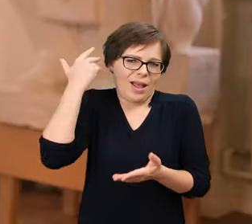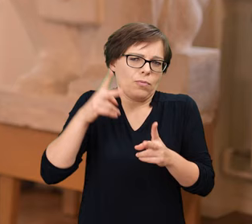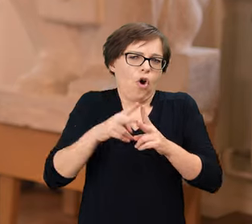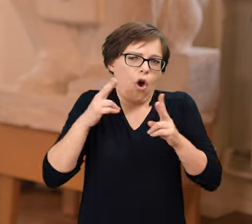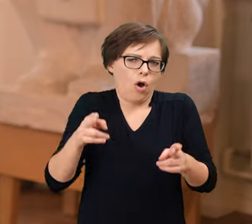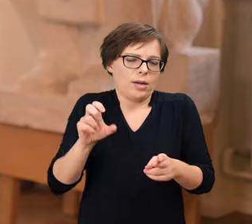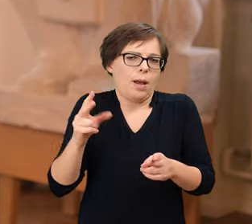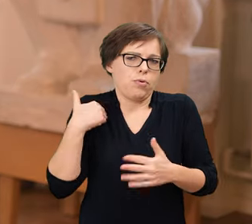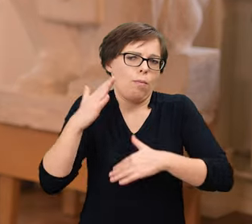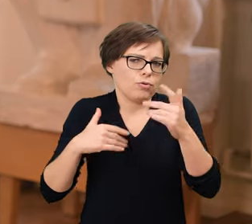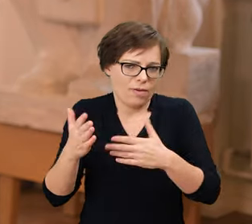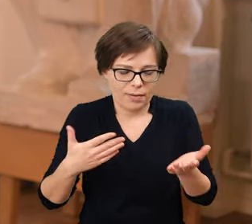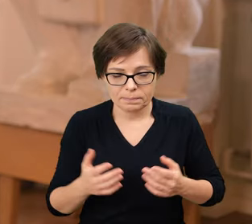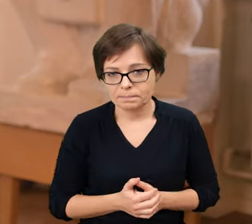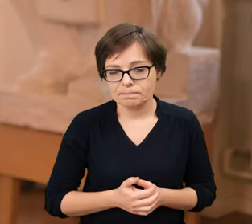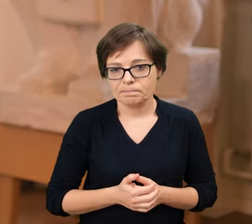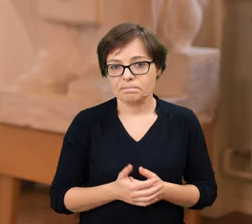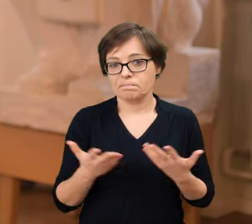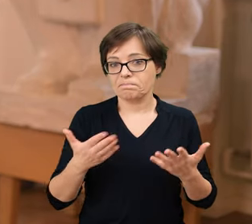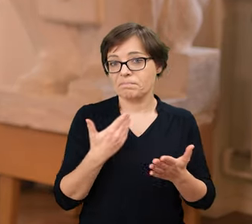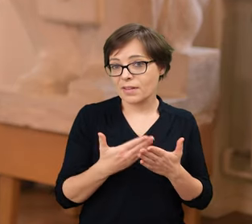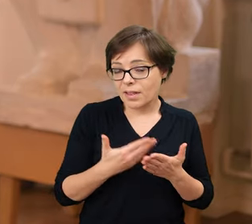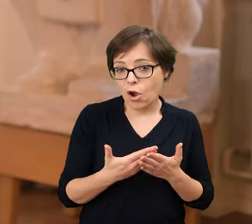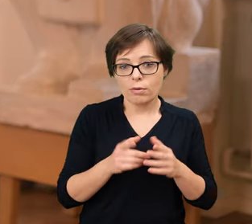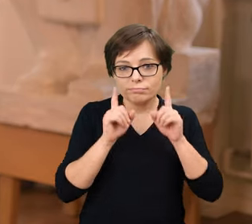okresu. A zatem to niewielkie